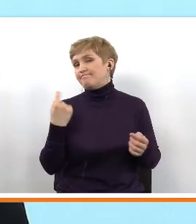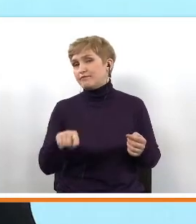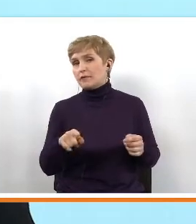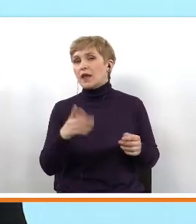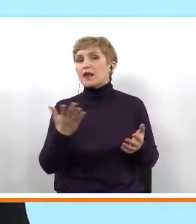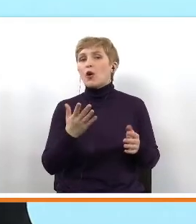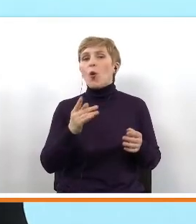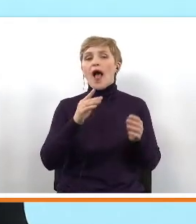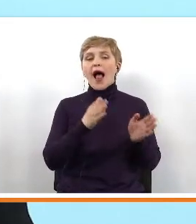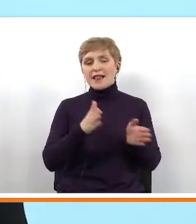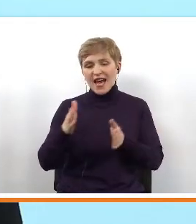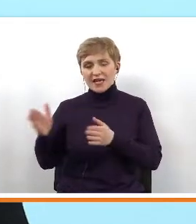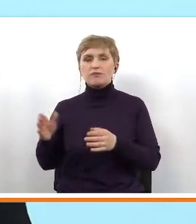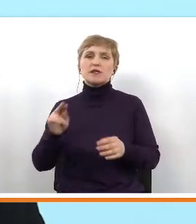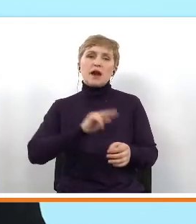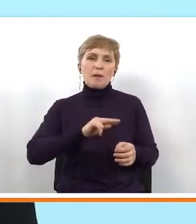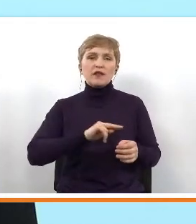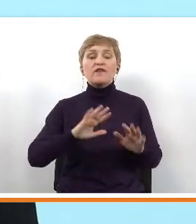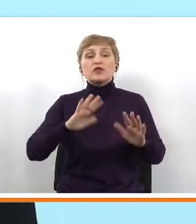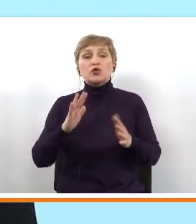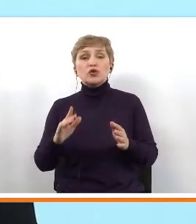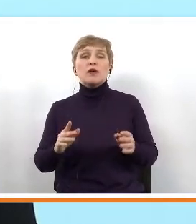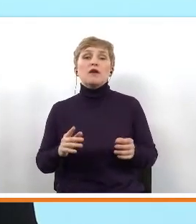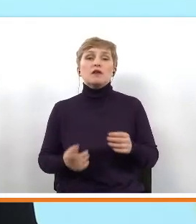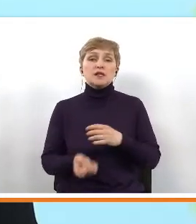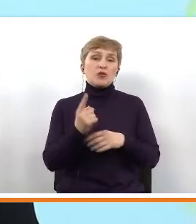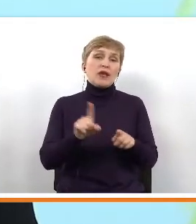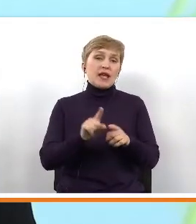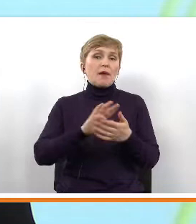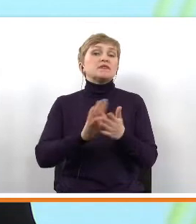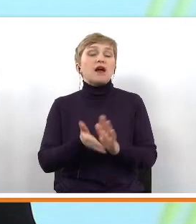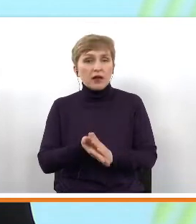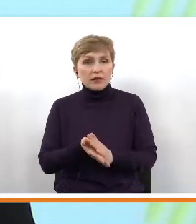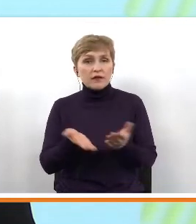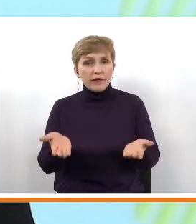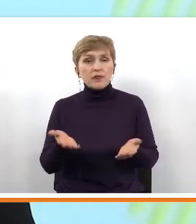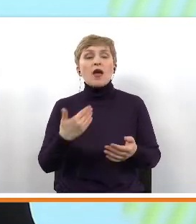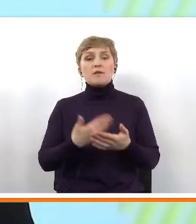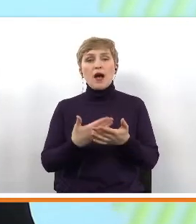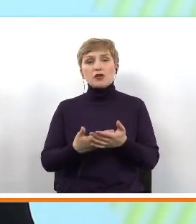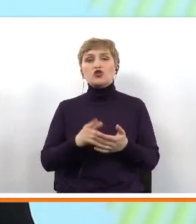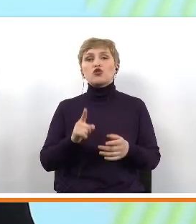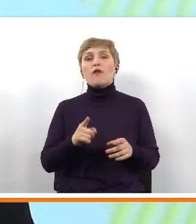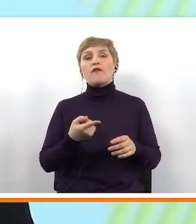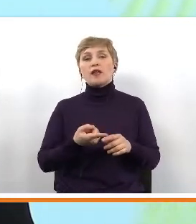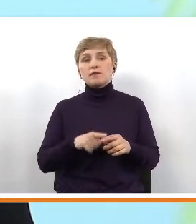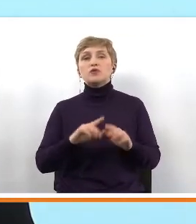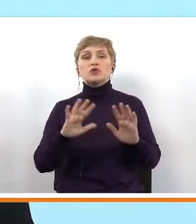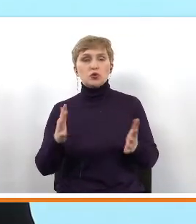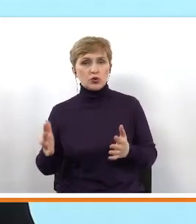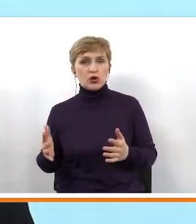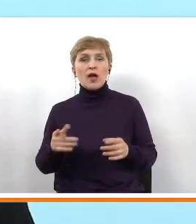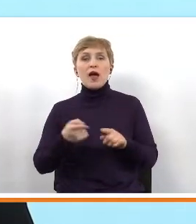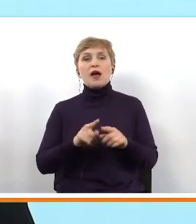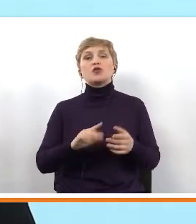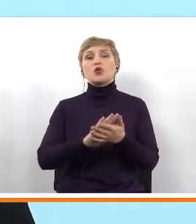какой алгоритм срабатывает в случае наступления таких обстоятельств. И нам кажется, что в данном случае данное